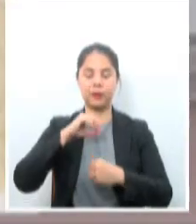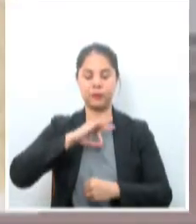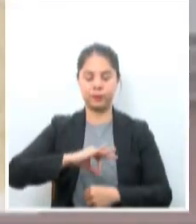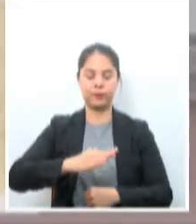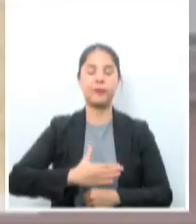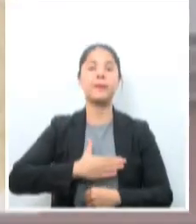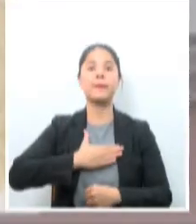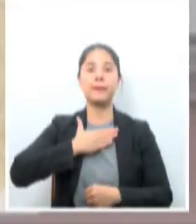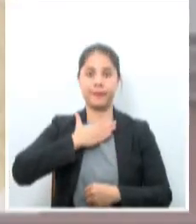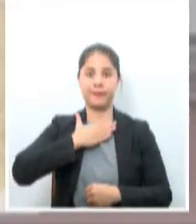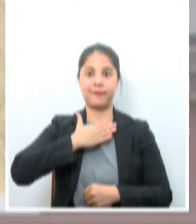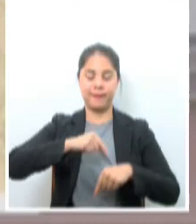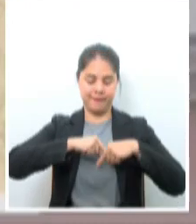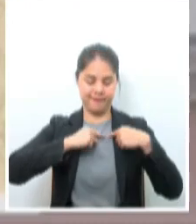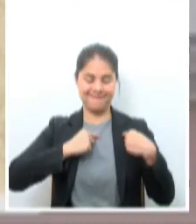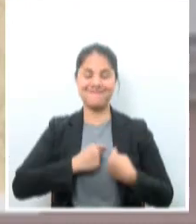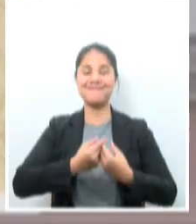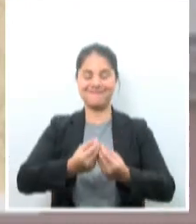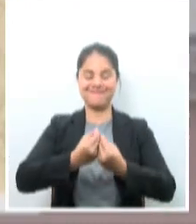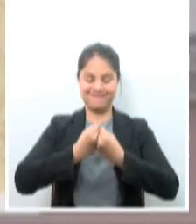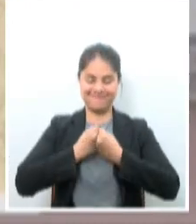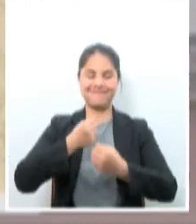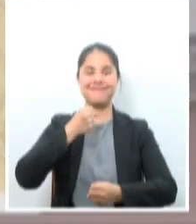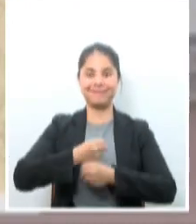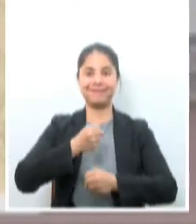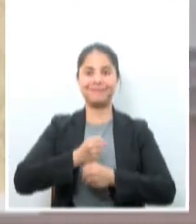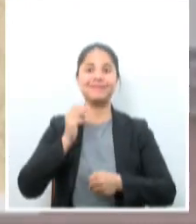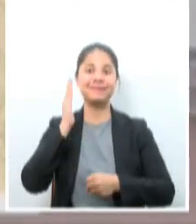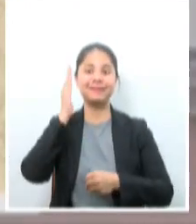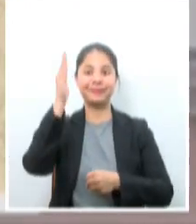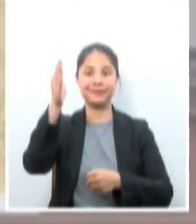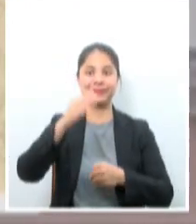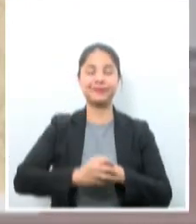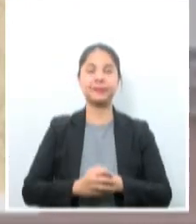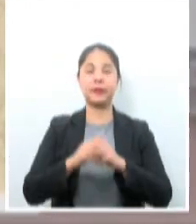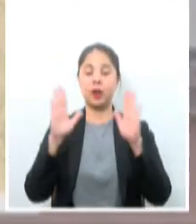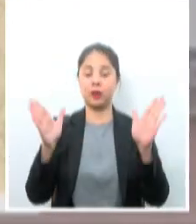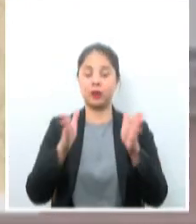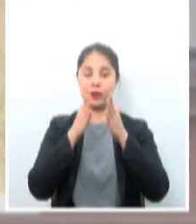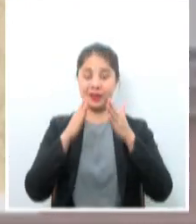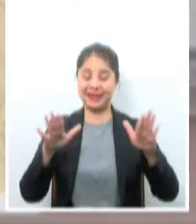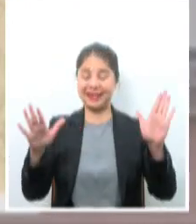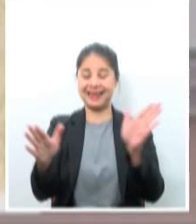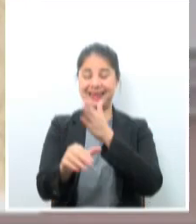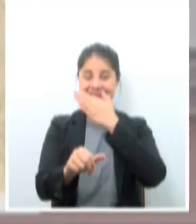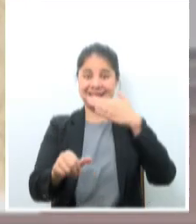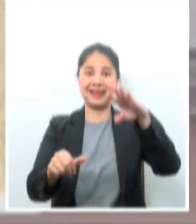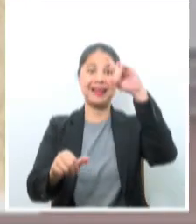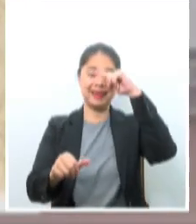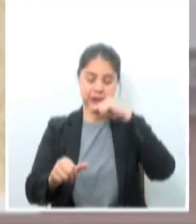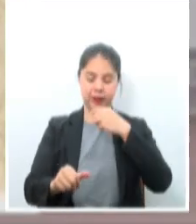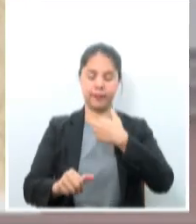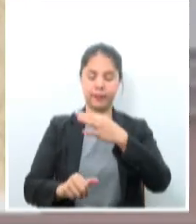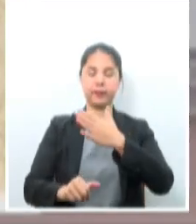จและเป็นกำลังใจในการปฏิบัติงานต่อไปนะครับในด้านดนตรีไทยนะครับซึ่งเป็นวิชาเอกของผมเอง